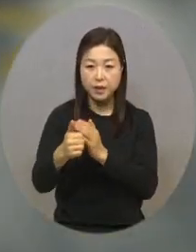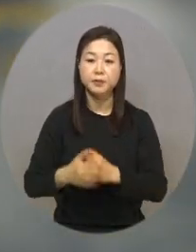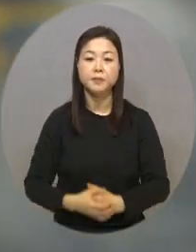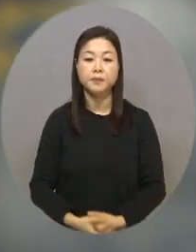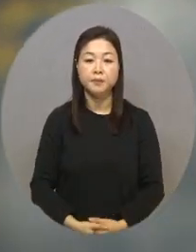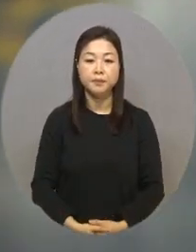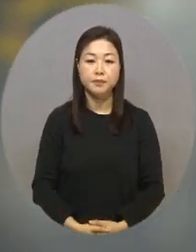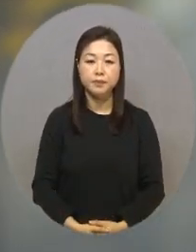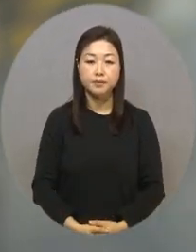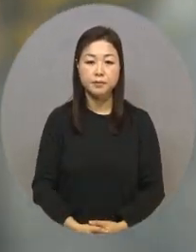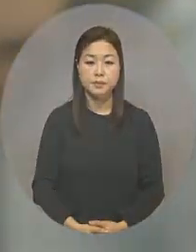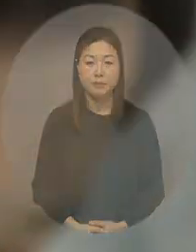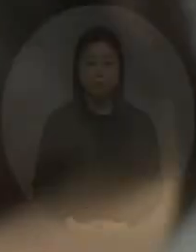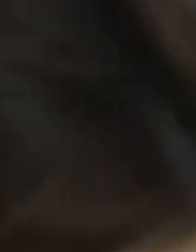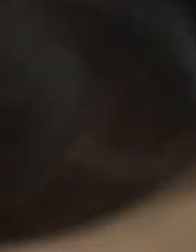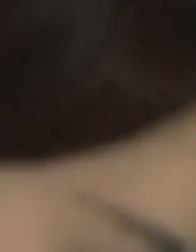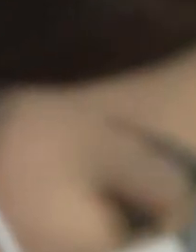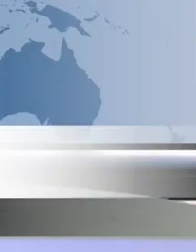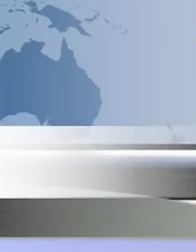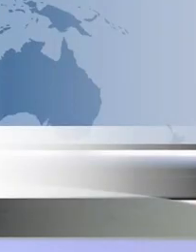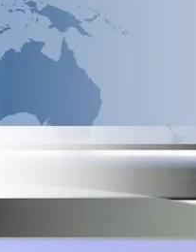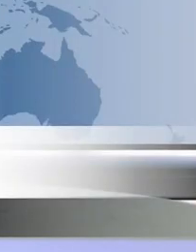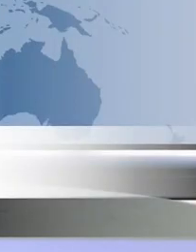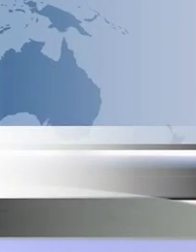복지TV 뉴스 김정현입니다.